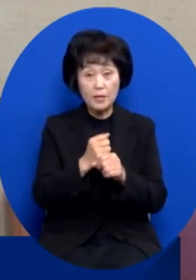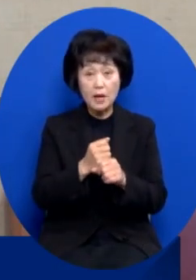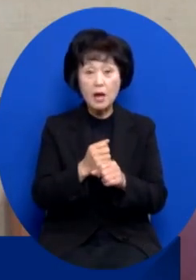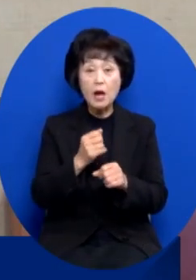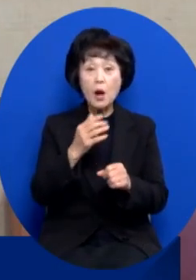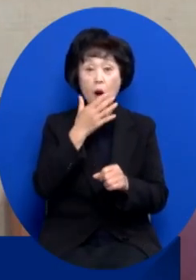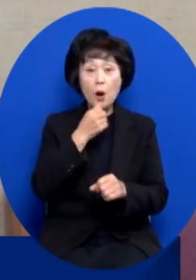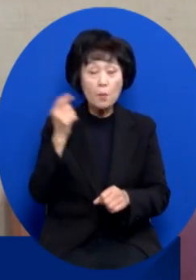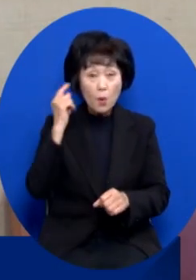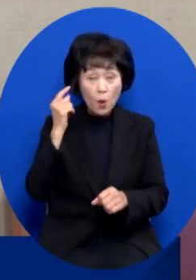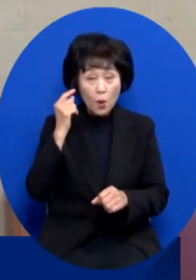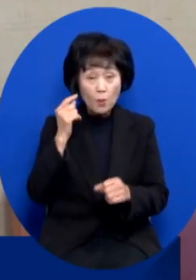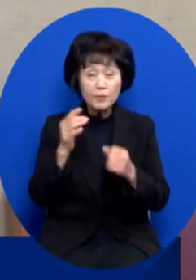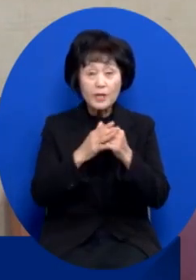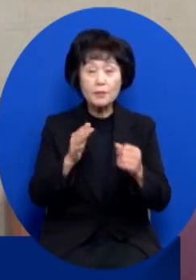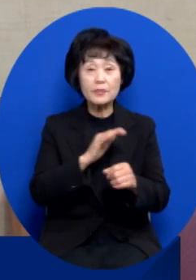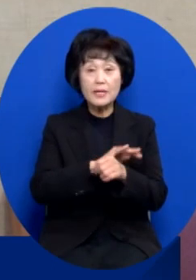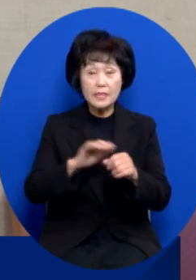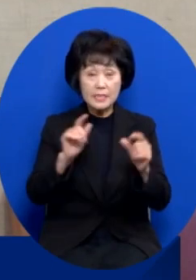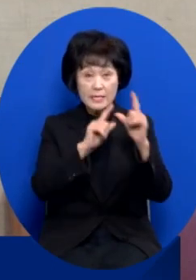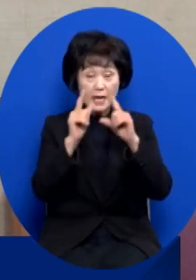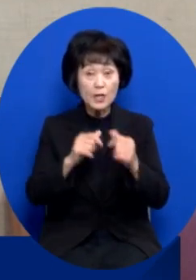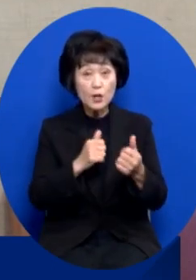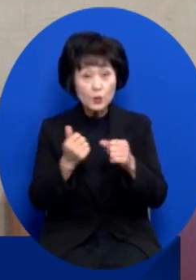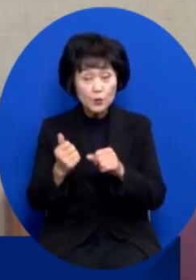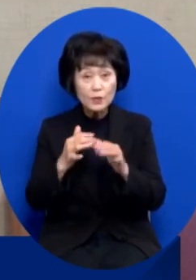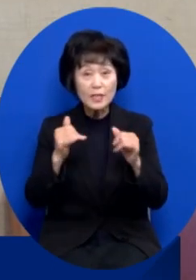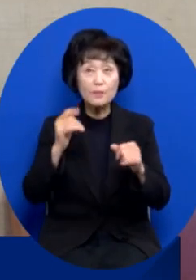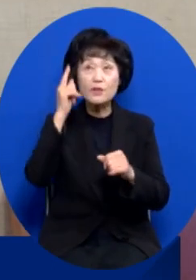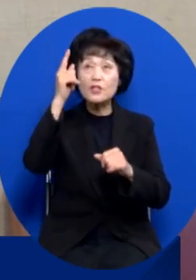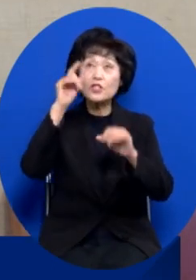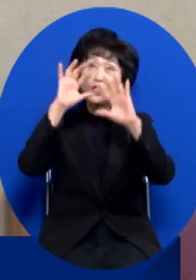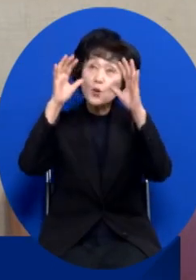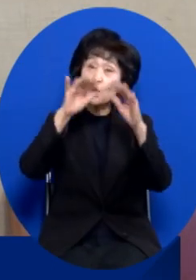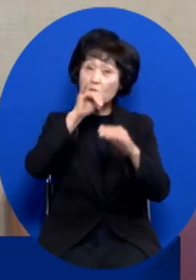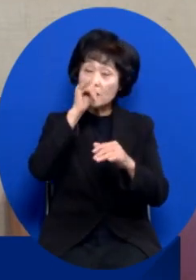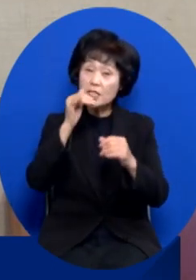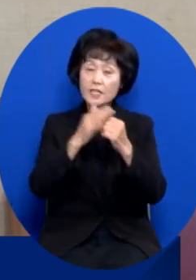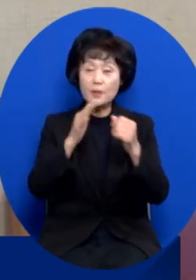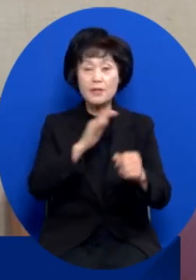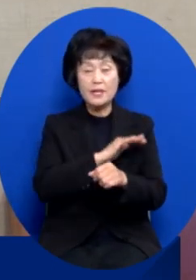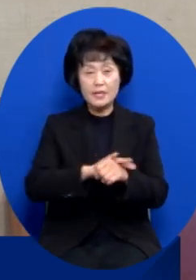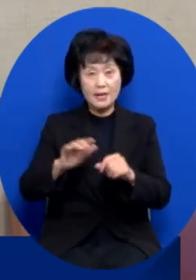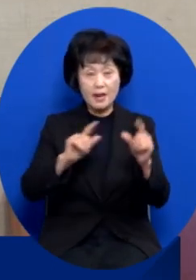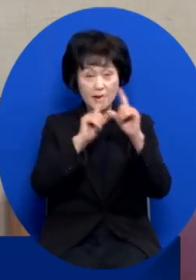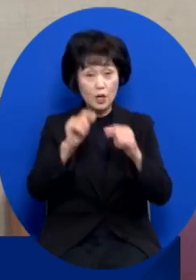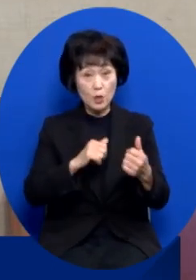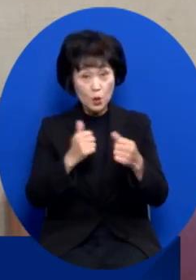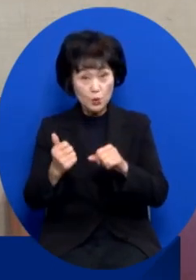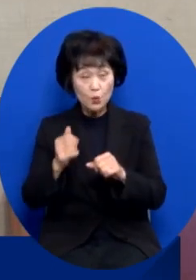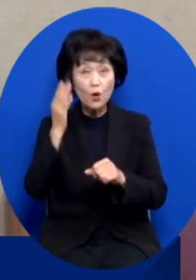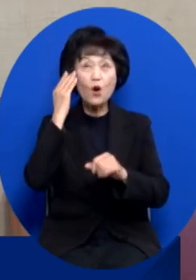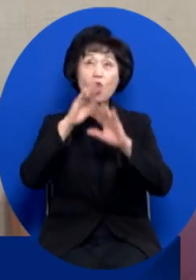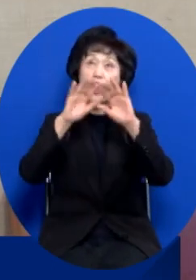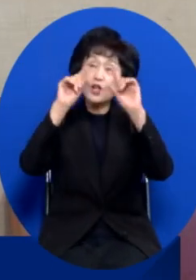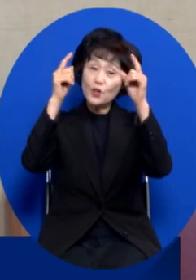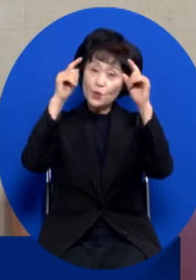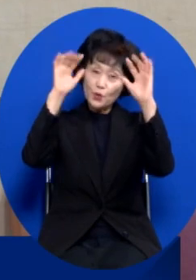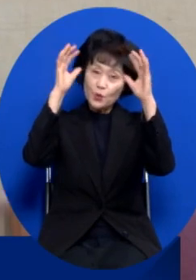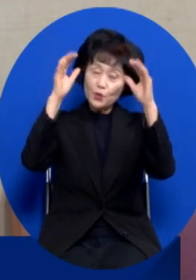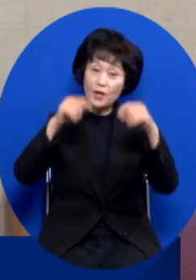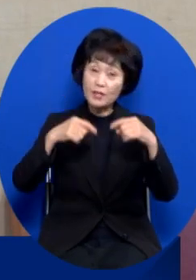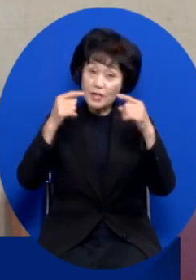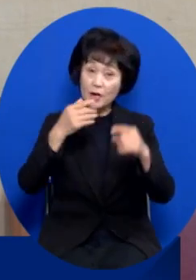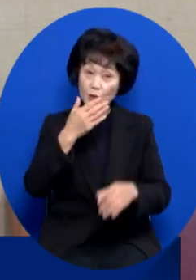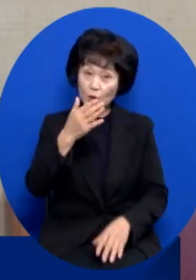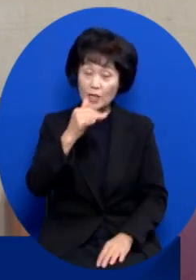사는 사람은 천국이 죽음 위에 있기 때문에 잘 죽어서 천국 가게 하는 이 복음. 그래서 이 복음이야말로